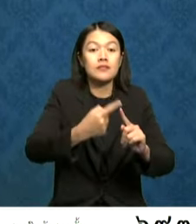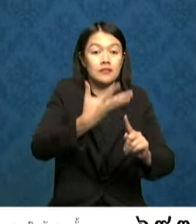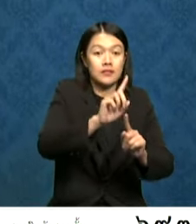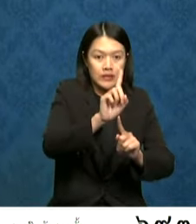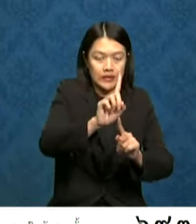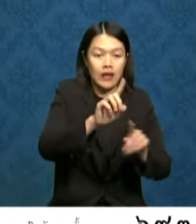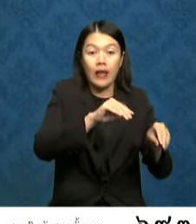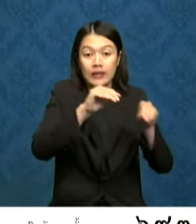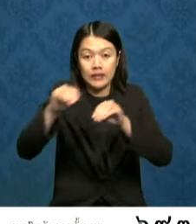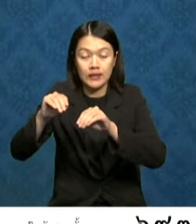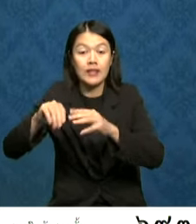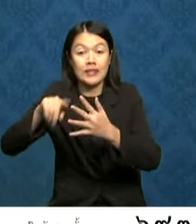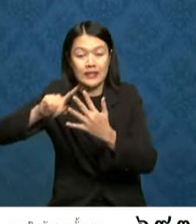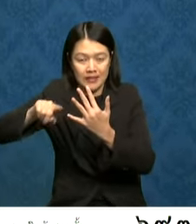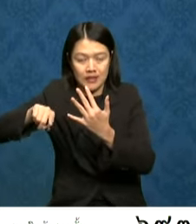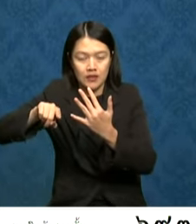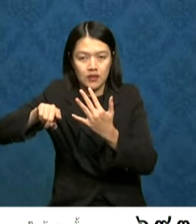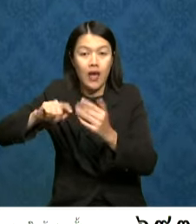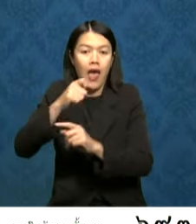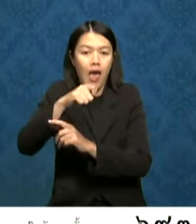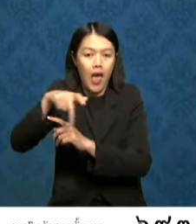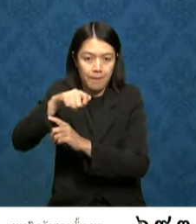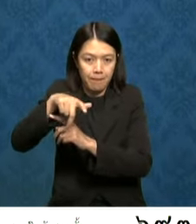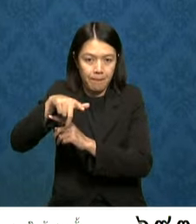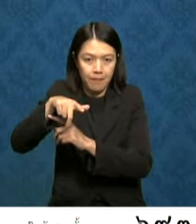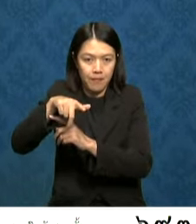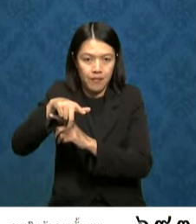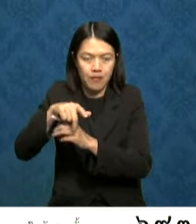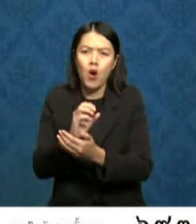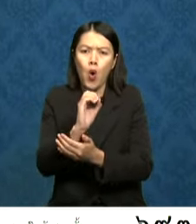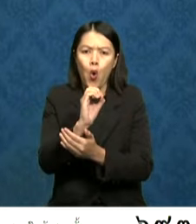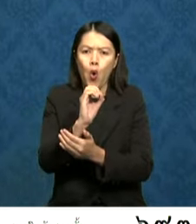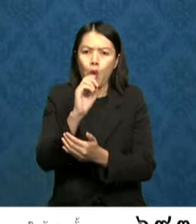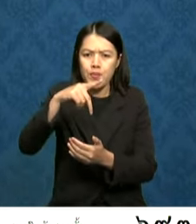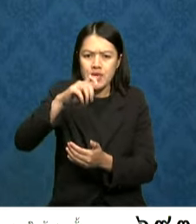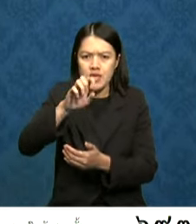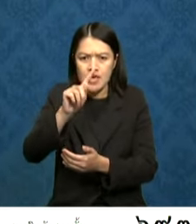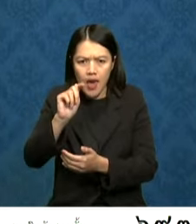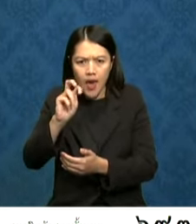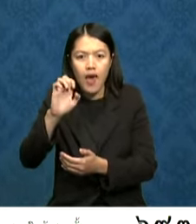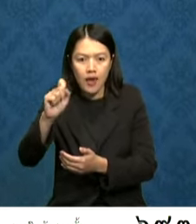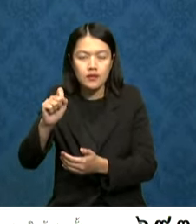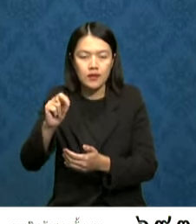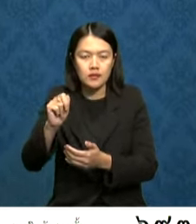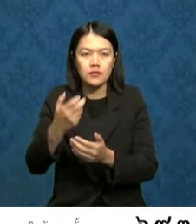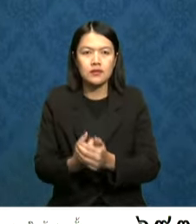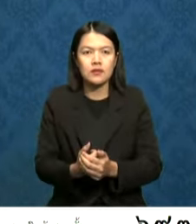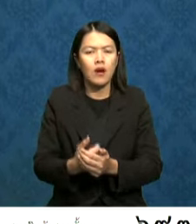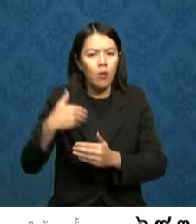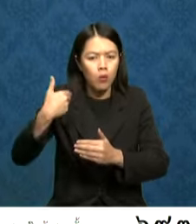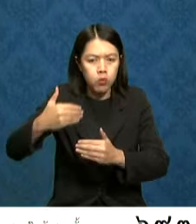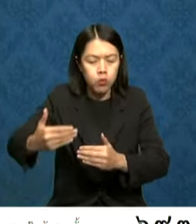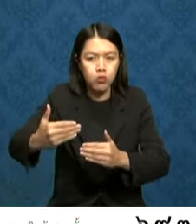ไตรมาส 4นะคะแล้วก็แอปพลิเคชันก็เลือกที่จะใช้เป็น Open Loopนะคะเอ่อพอต่อมาค่ะ